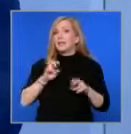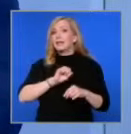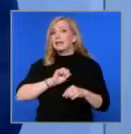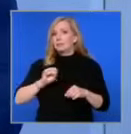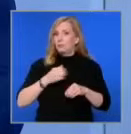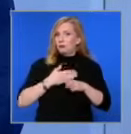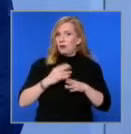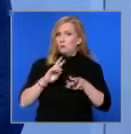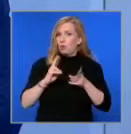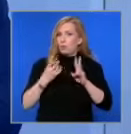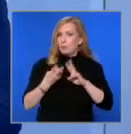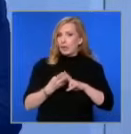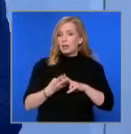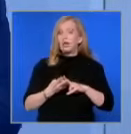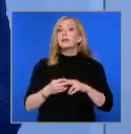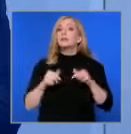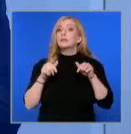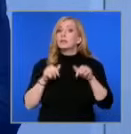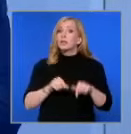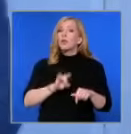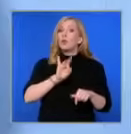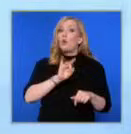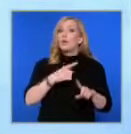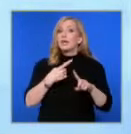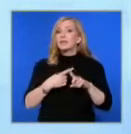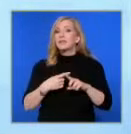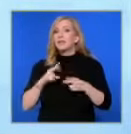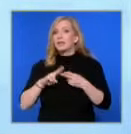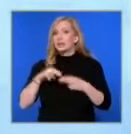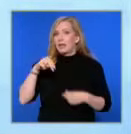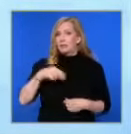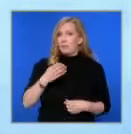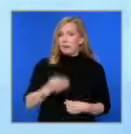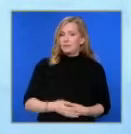Продължаваме промяната, Демократична България, Румен Христов и Владислав Панев.